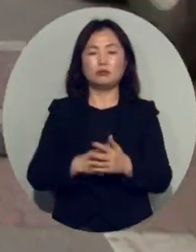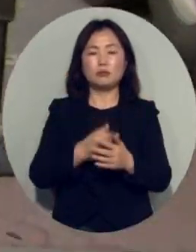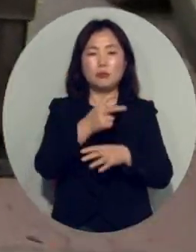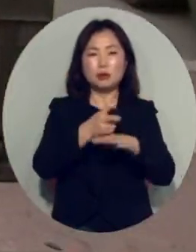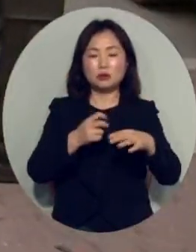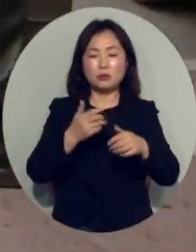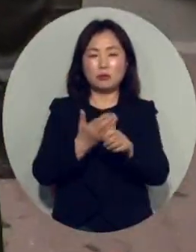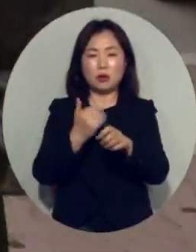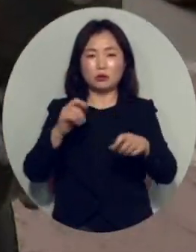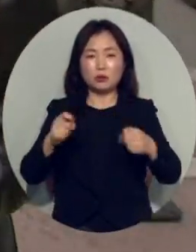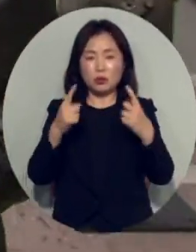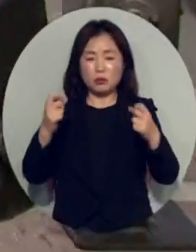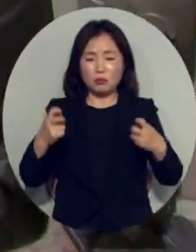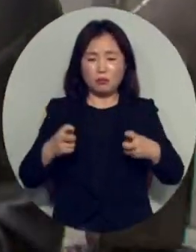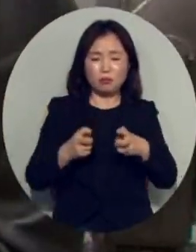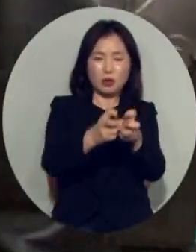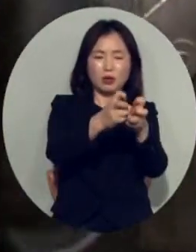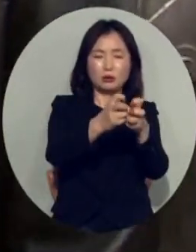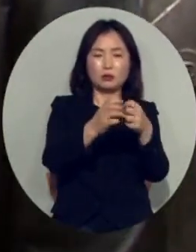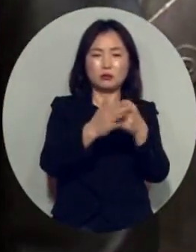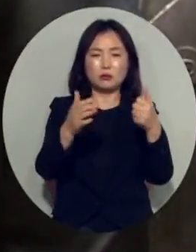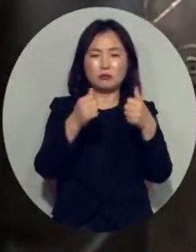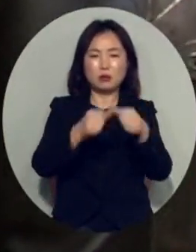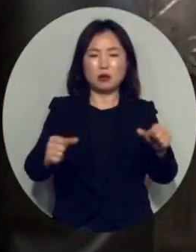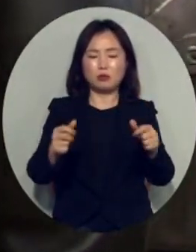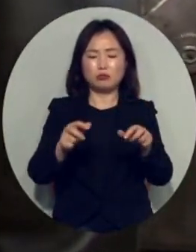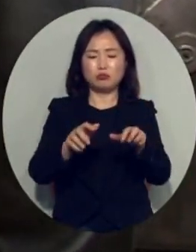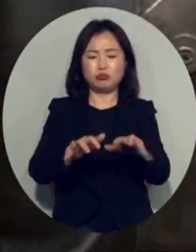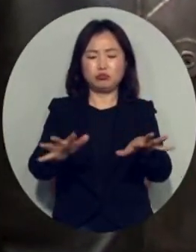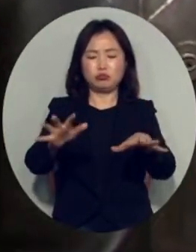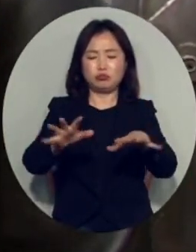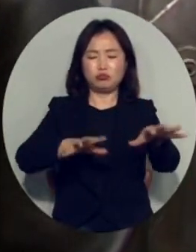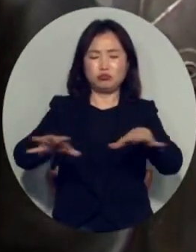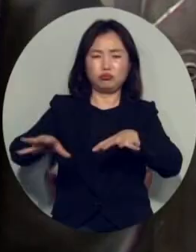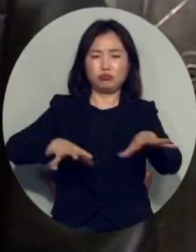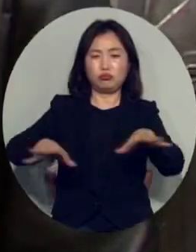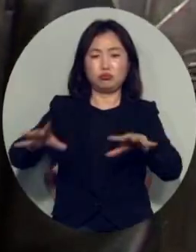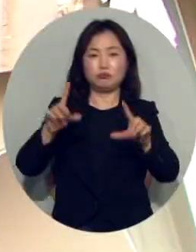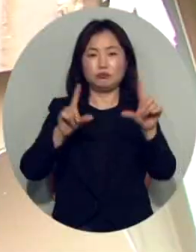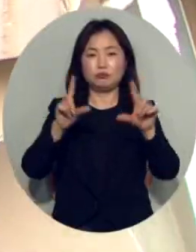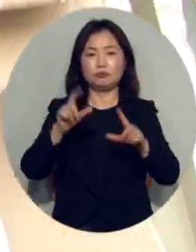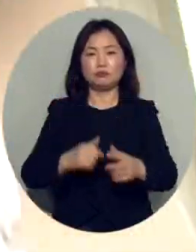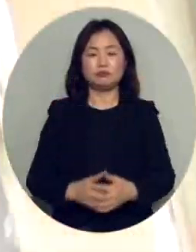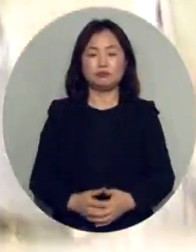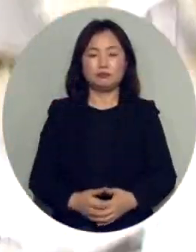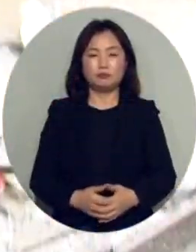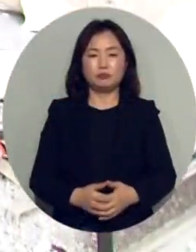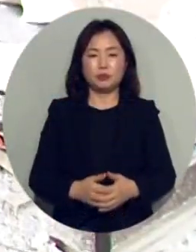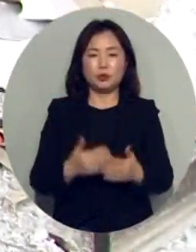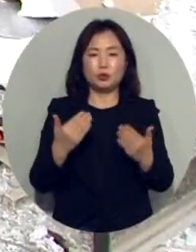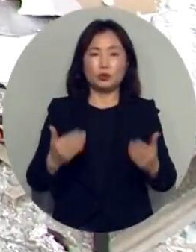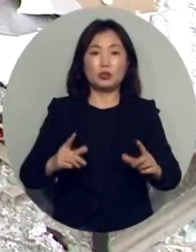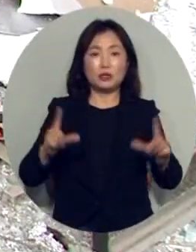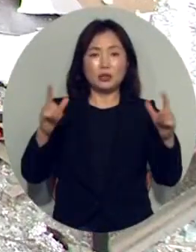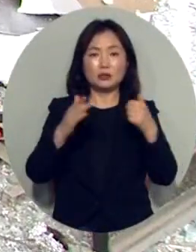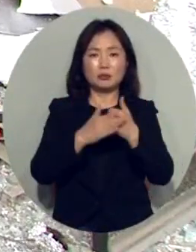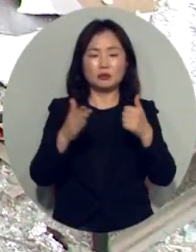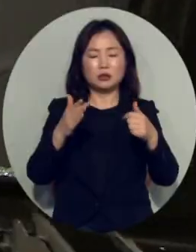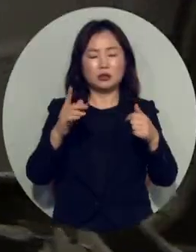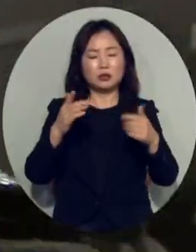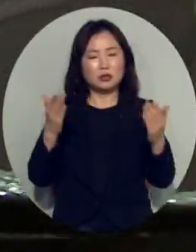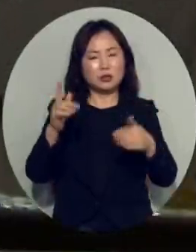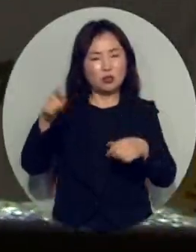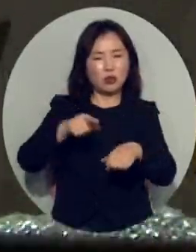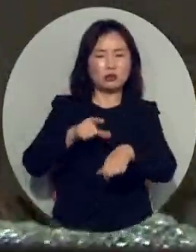버스와 화물차가 가게 안으로 밀고 들어가면서 깨진 유리창 파편들이 이렇게 널브러져 있습니다. 휴일이라 평소보다 늦게